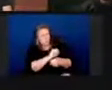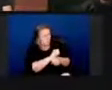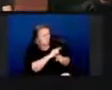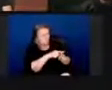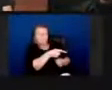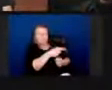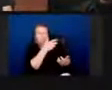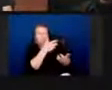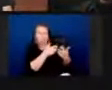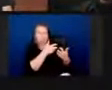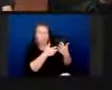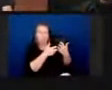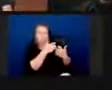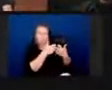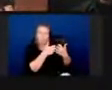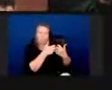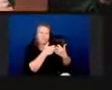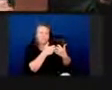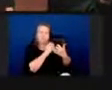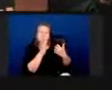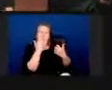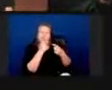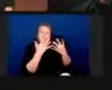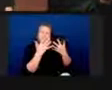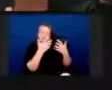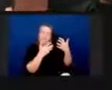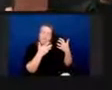hawakukuwa wanatoa au